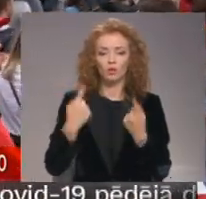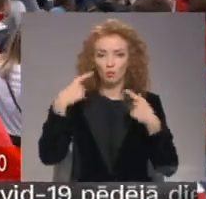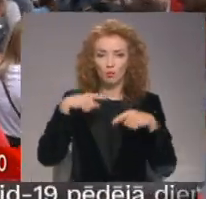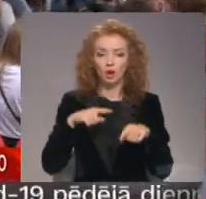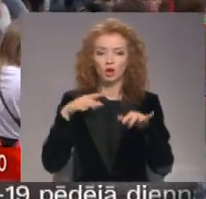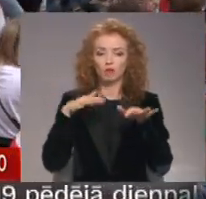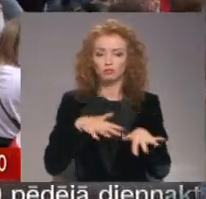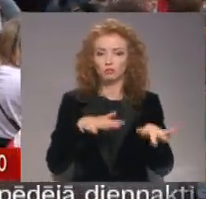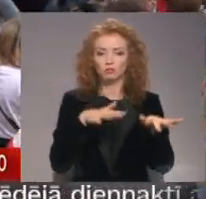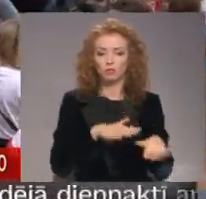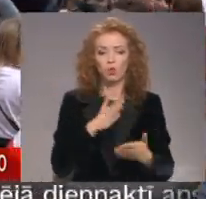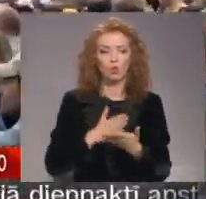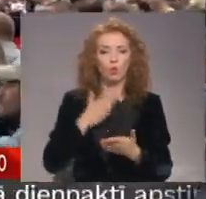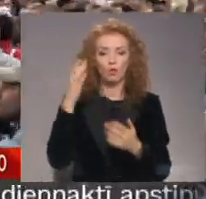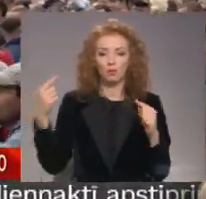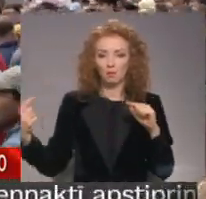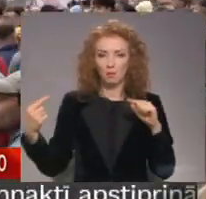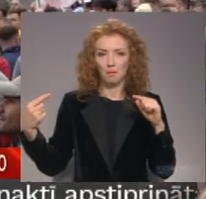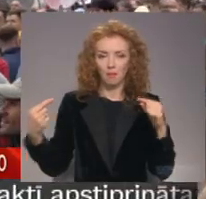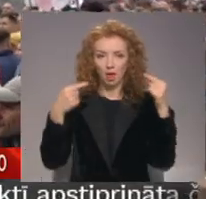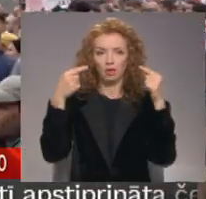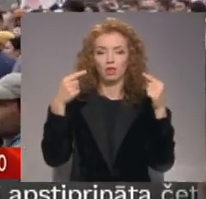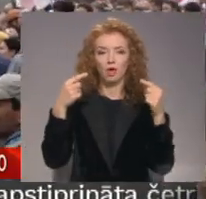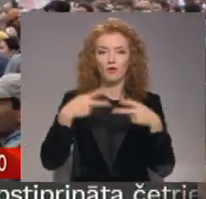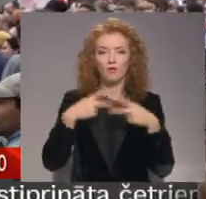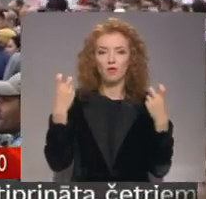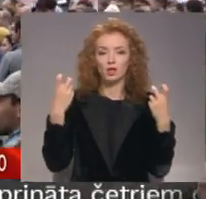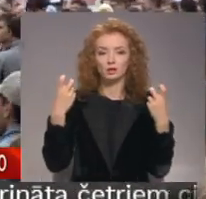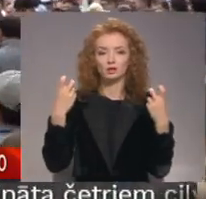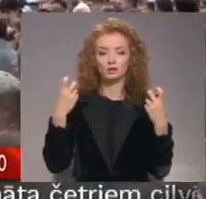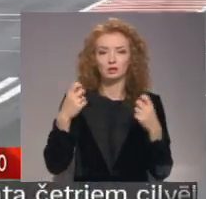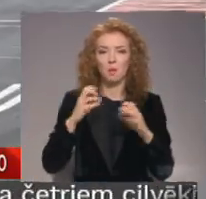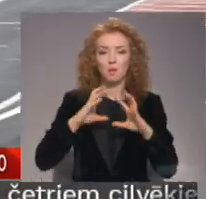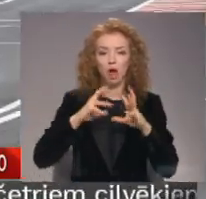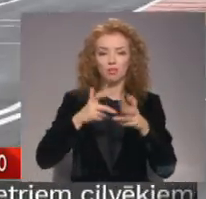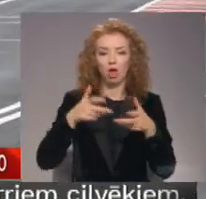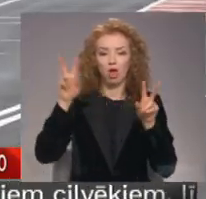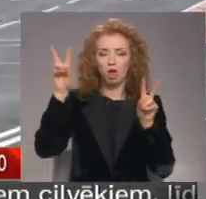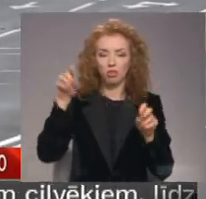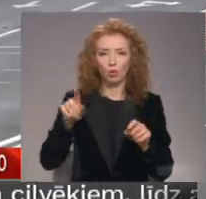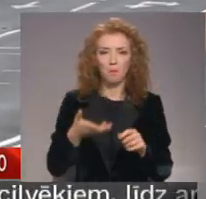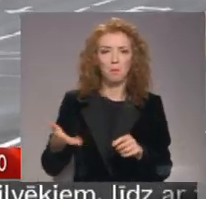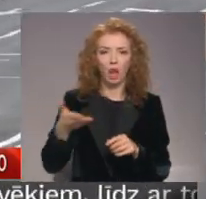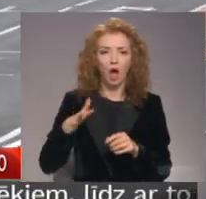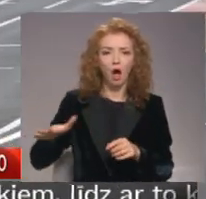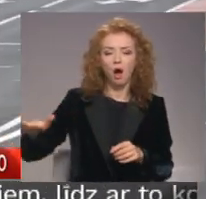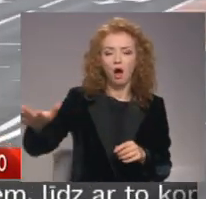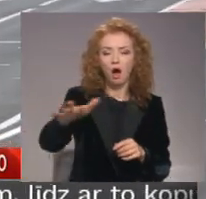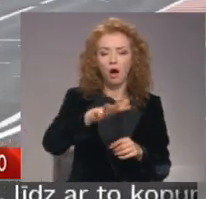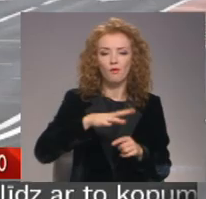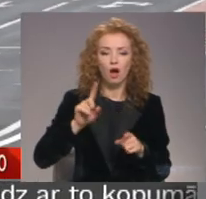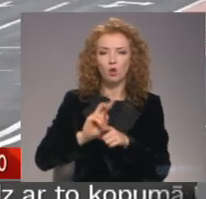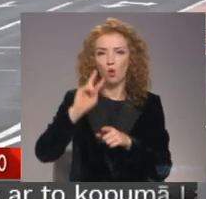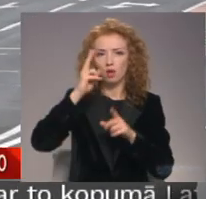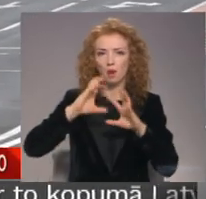ir notieku iepratīm viesnīcai Planēta, tur ir tāda kā pļava, tur netālu atrodas ir otrā